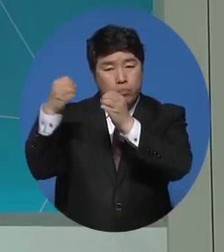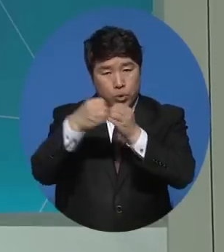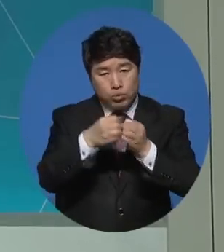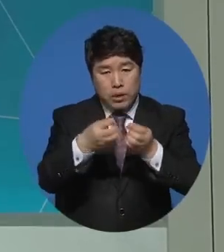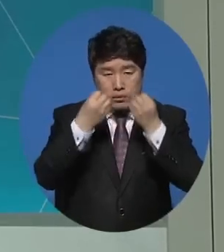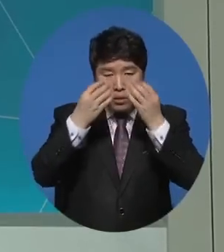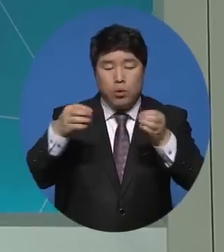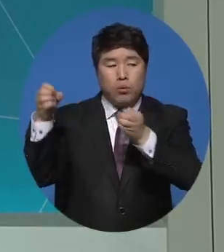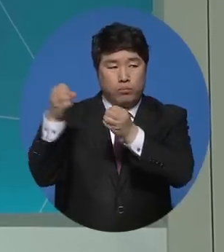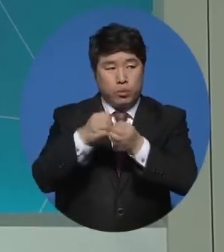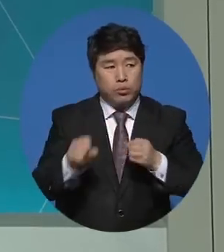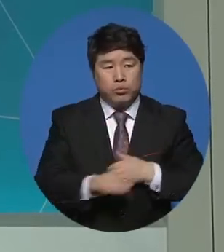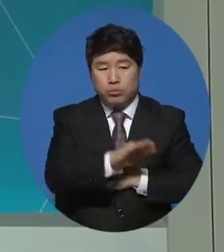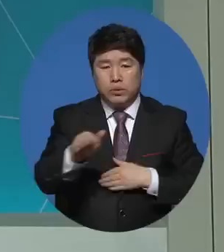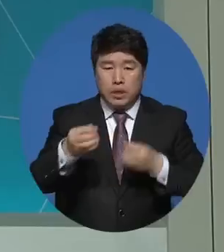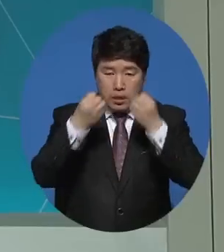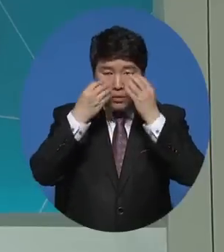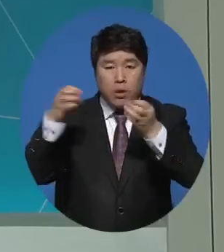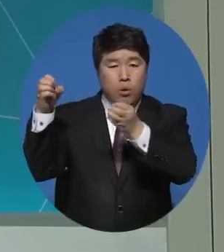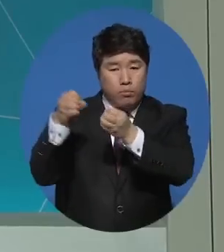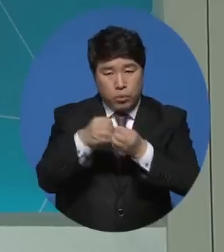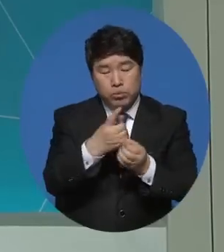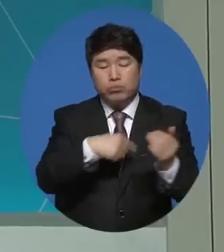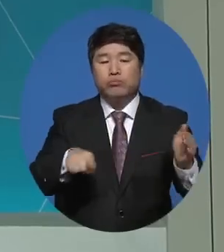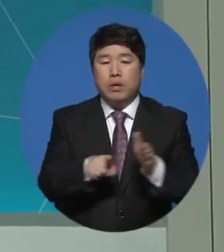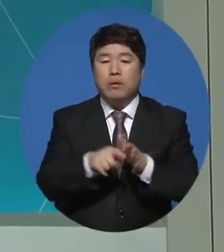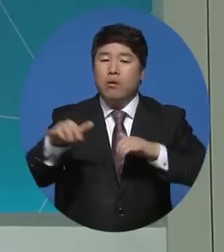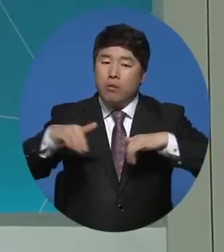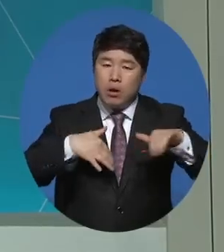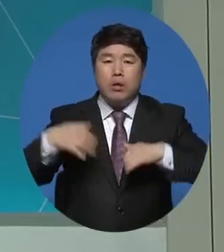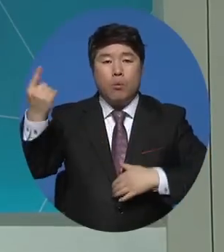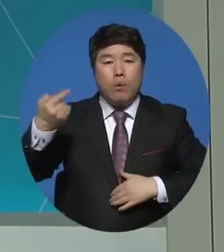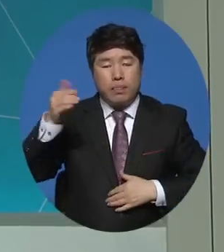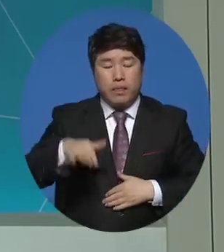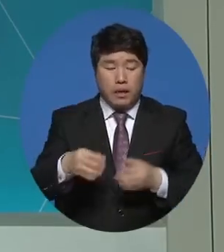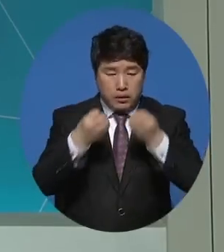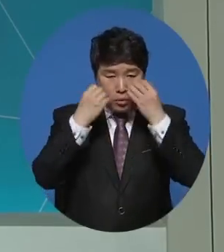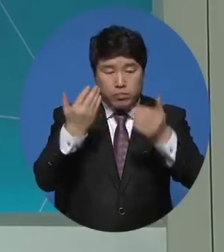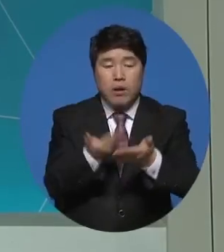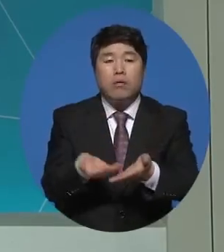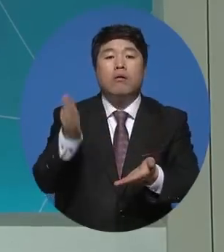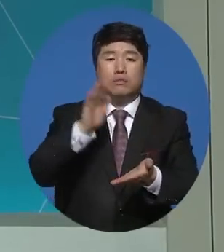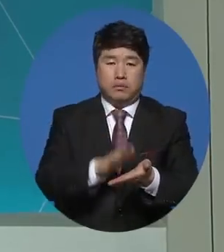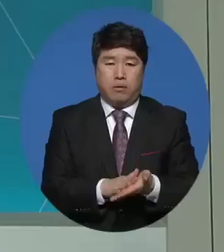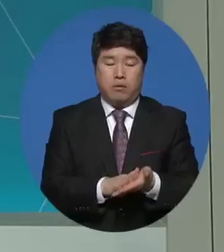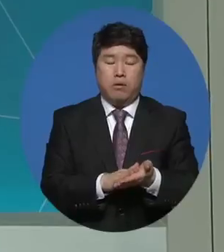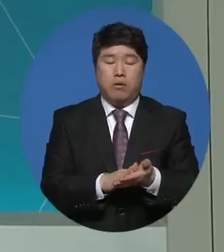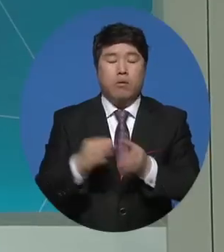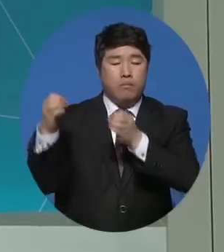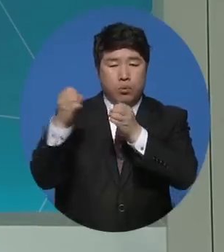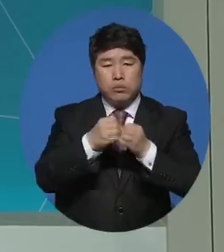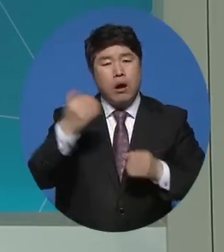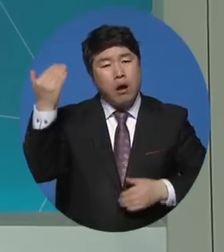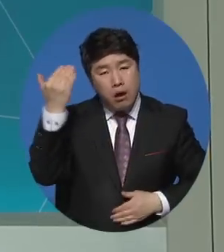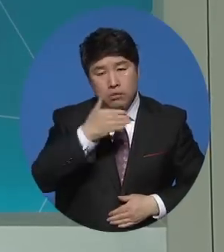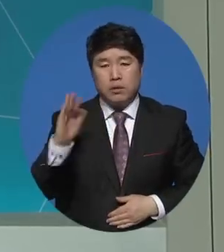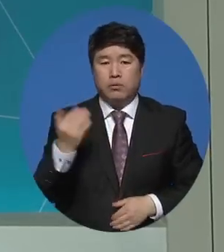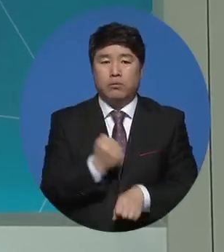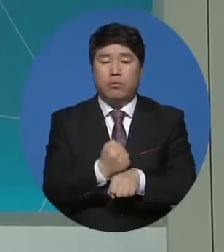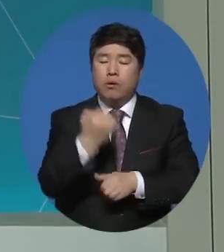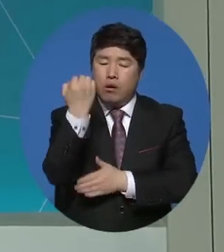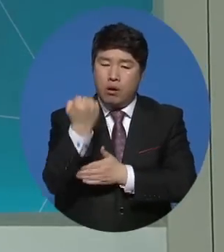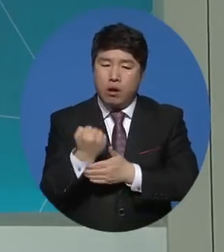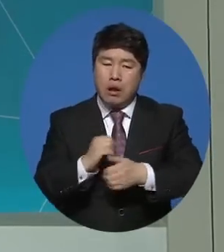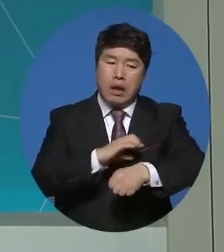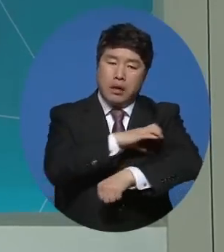새로운 보수 우리가 새로운 보수를 하기 위해서 이렇게 거리로 나왔는데 새롭고 개혁적인 보수는 깨끗해야 되고 낡은 보수